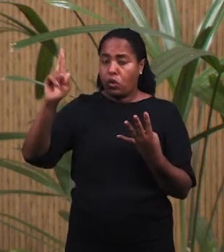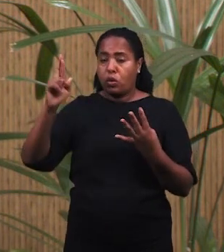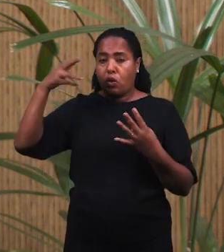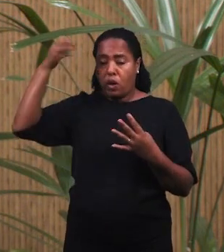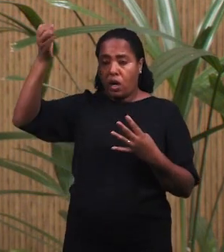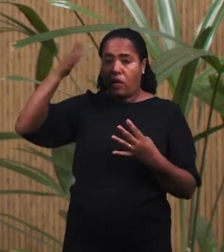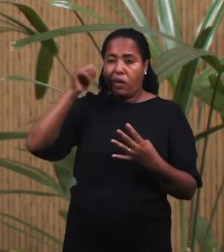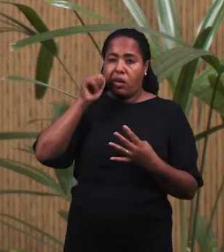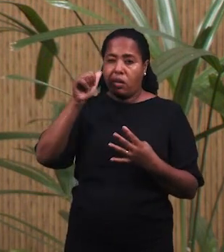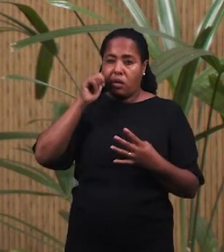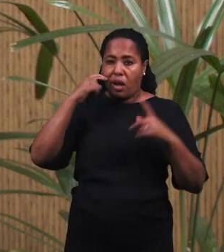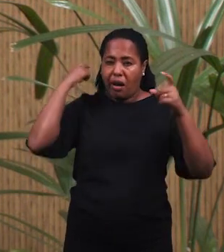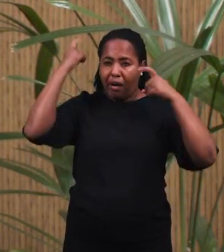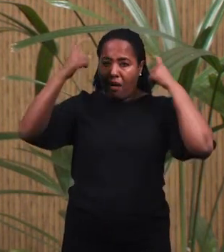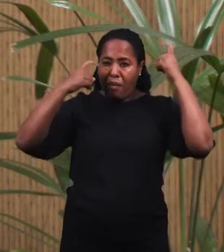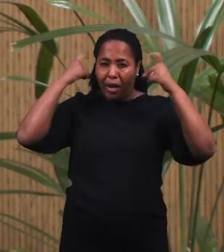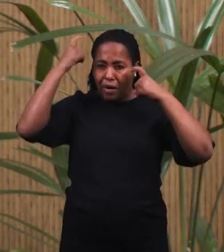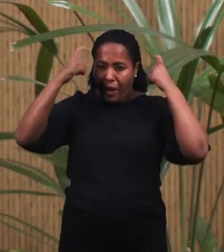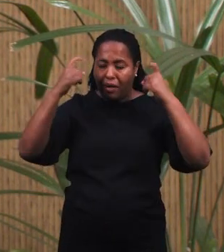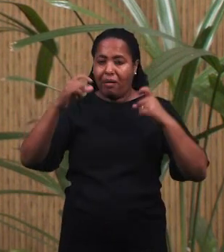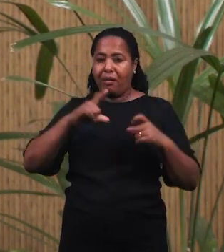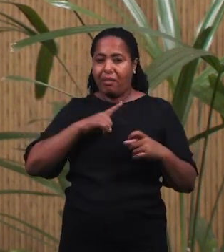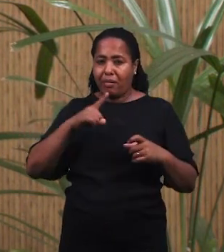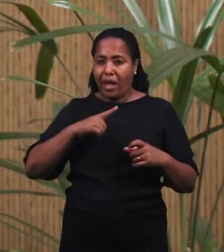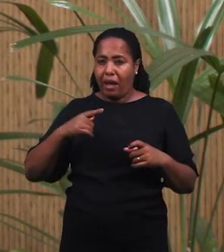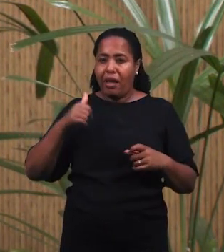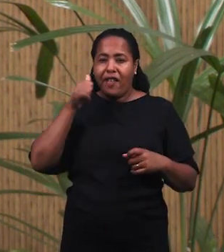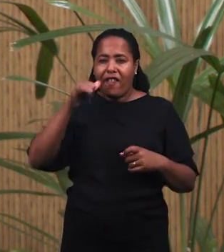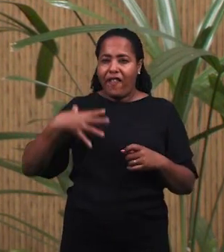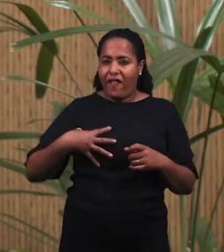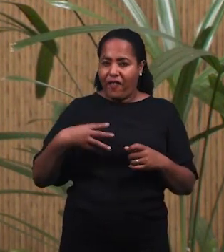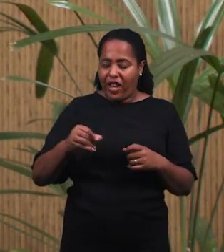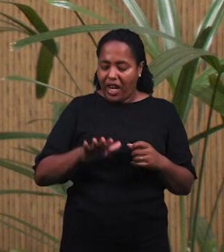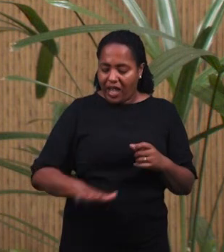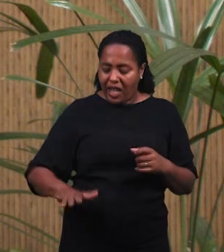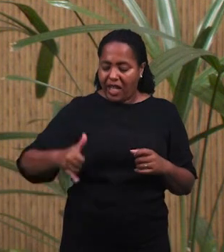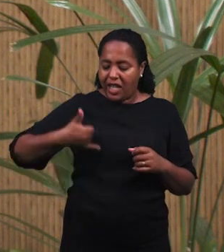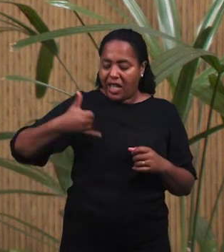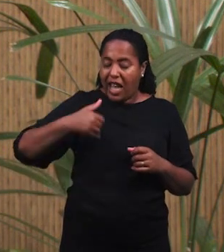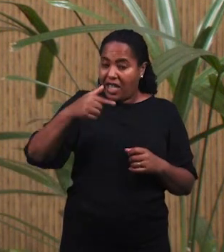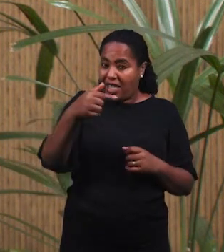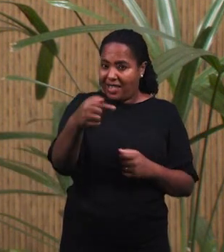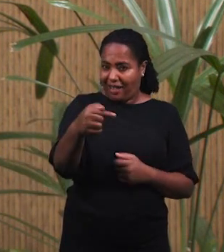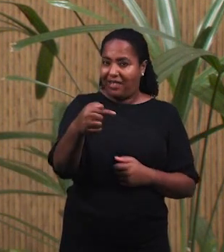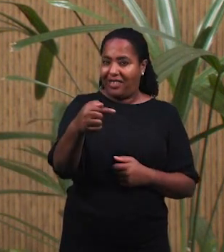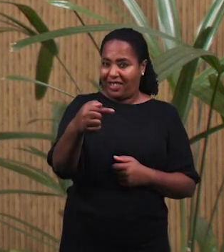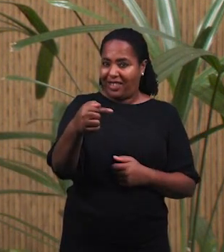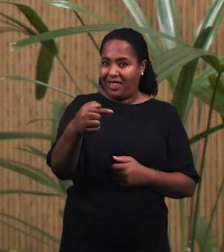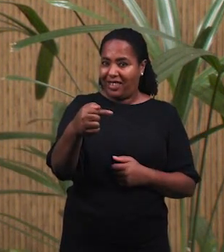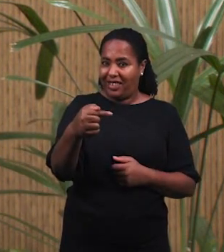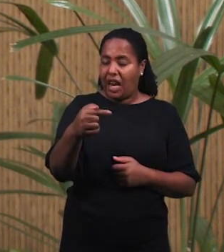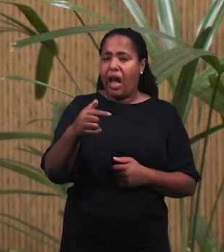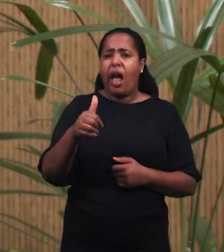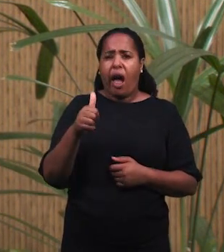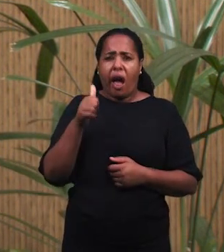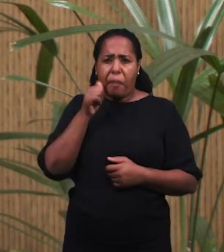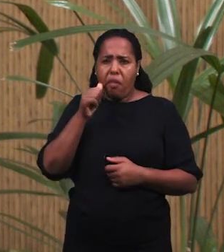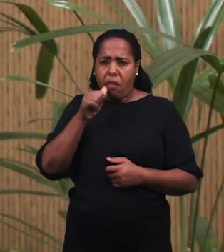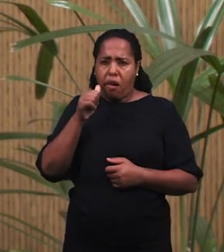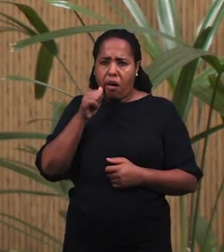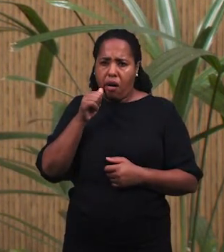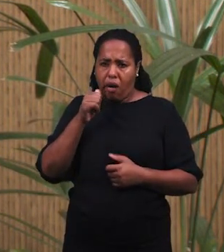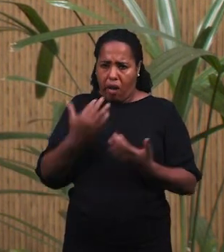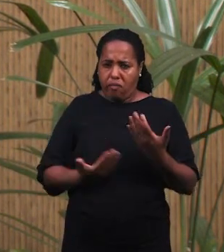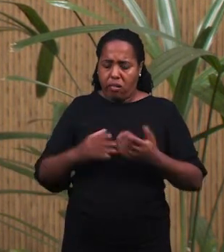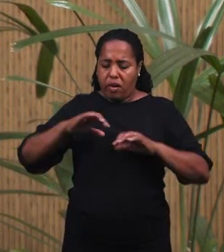одна скорбит и печалится, потому что у нее дочь, которой 7 лет, она разведена